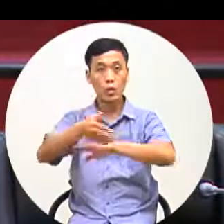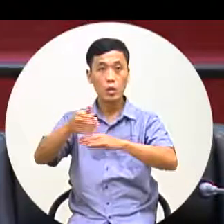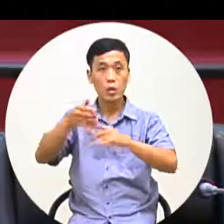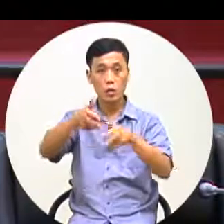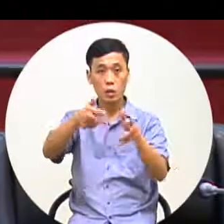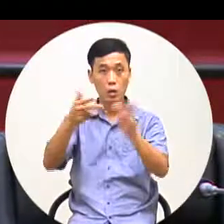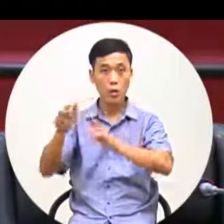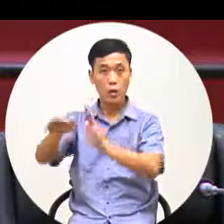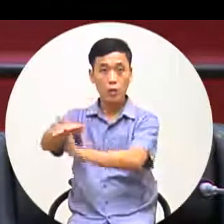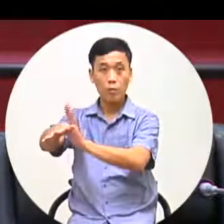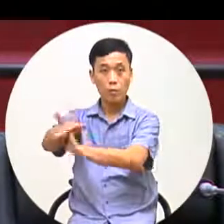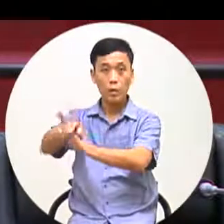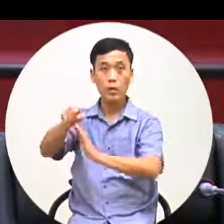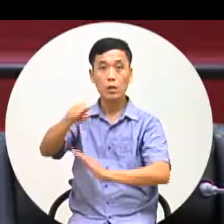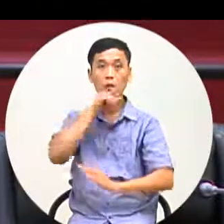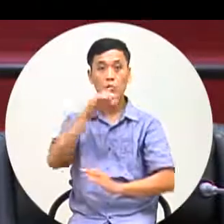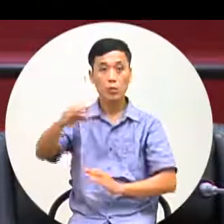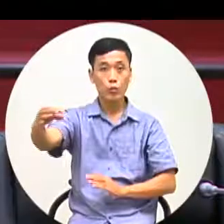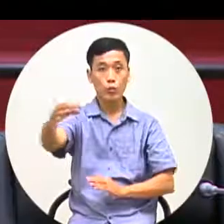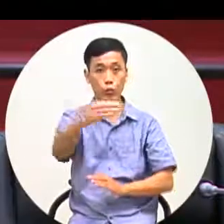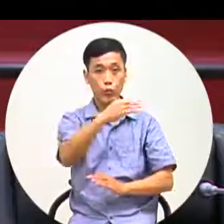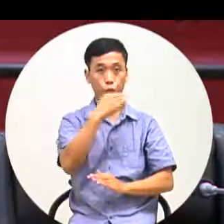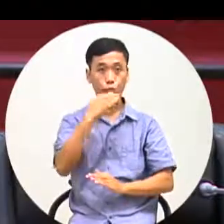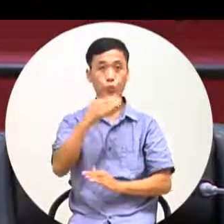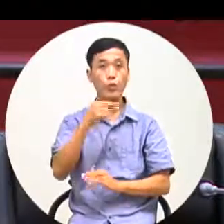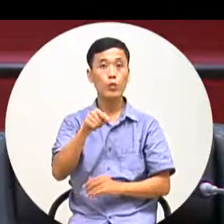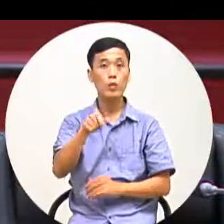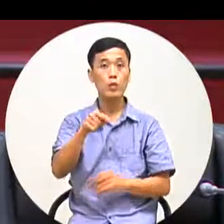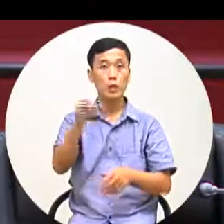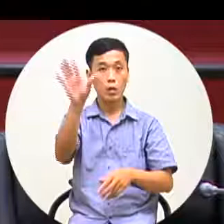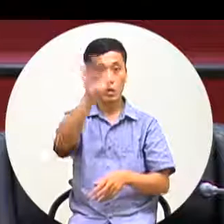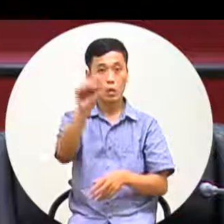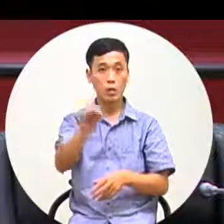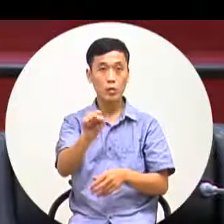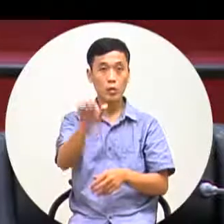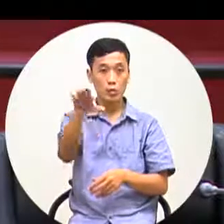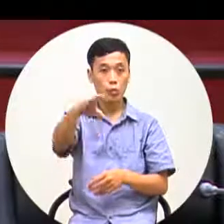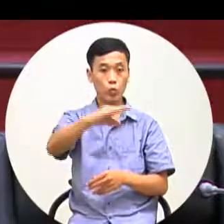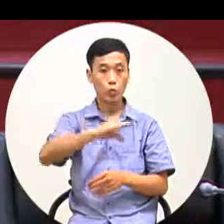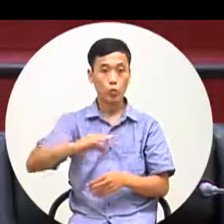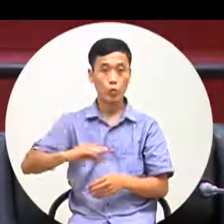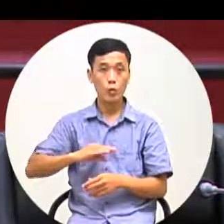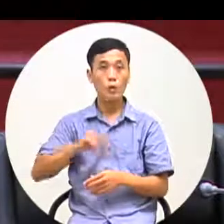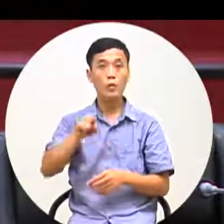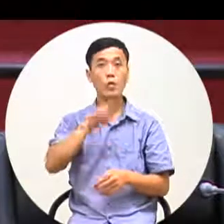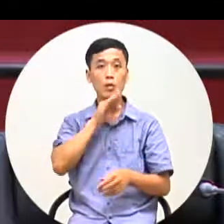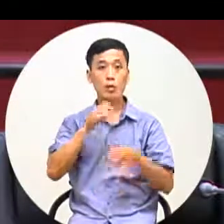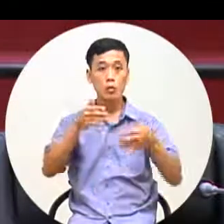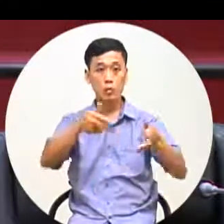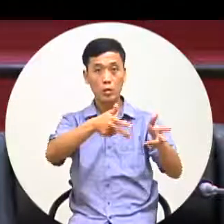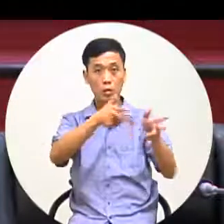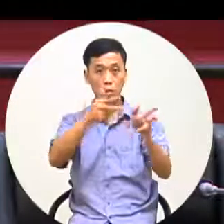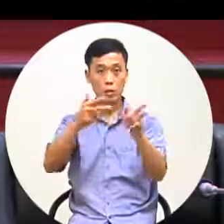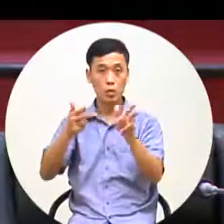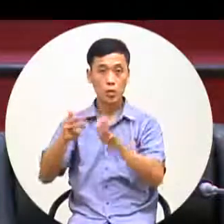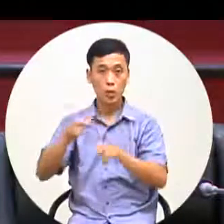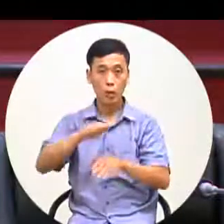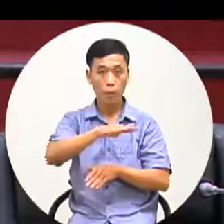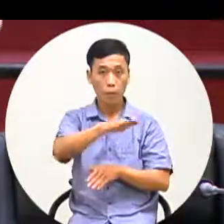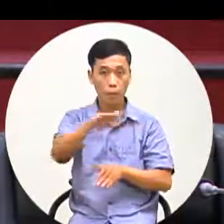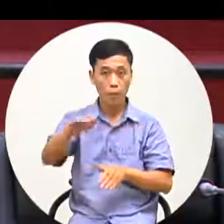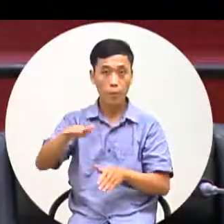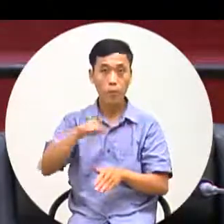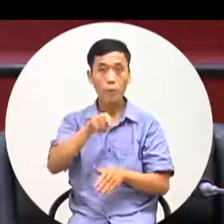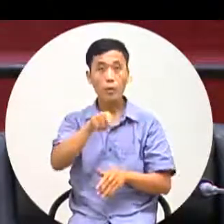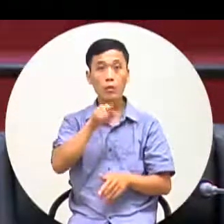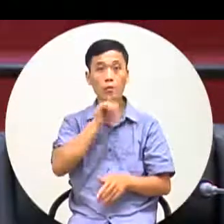来了，啊 ，S 型啊，啊，这个是从这个是桥面，啊，桥面从桥面看，这个是另外一侧，刚刚我